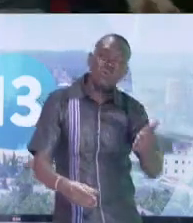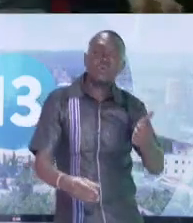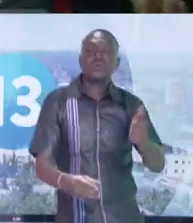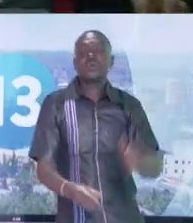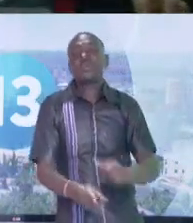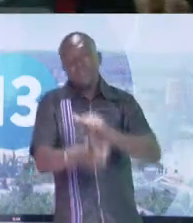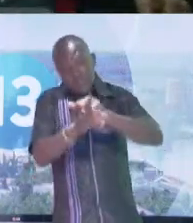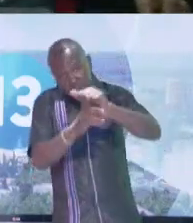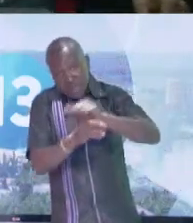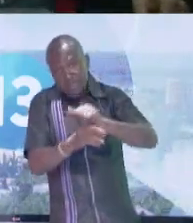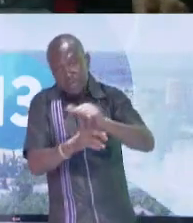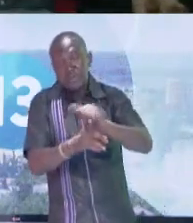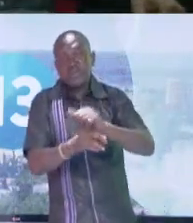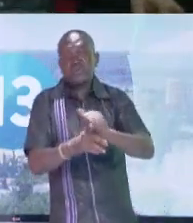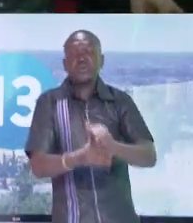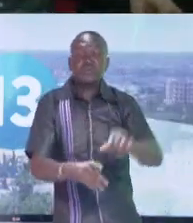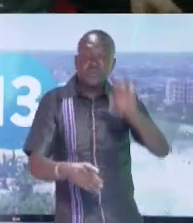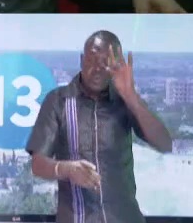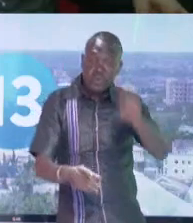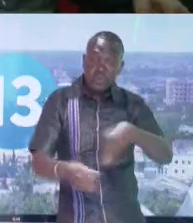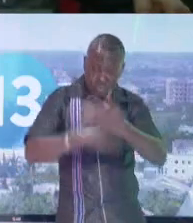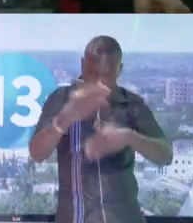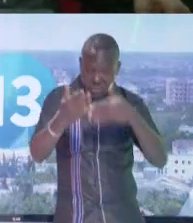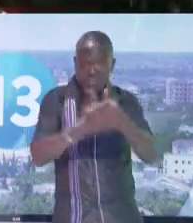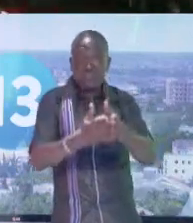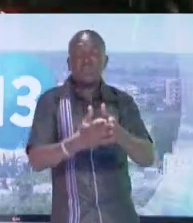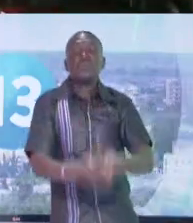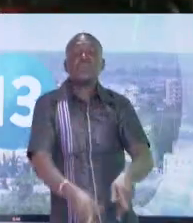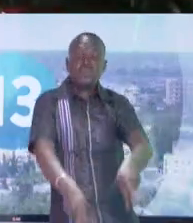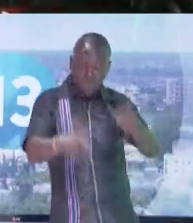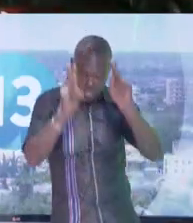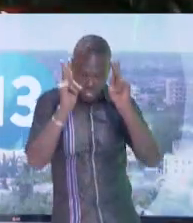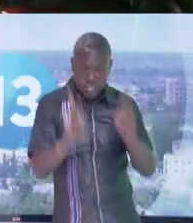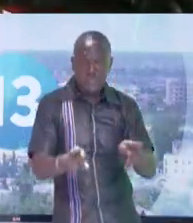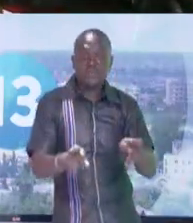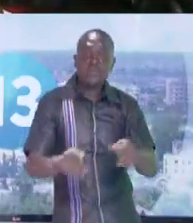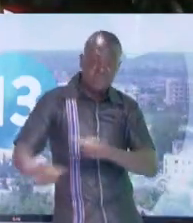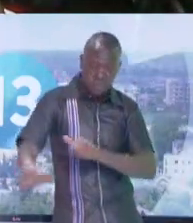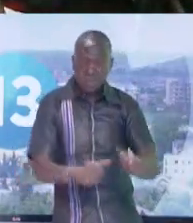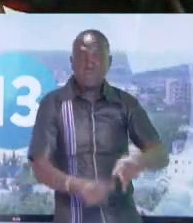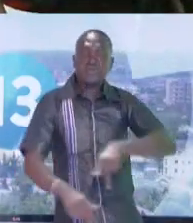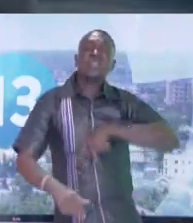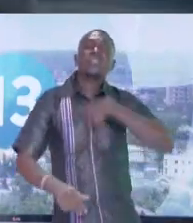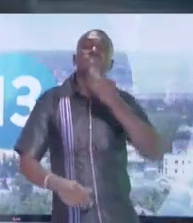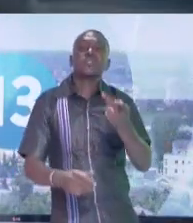similaires afin de toucher le maximum de personnes dans leur action de sensibilisation.